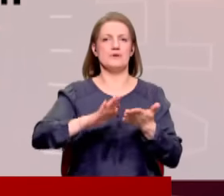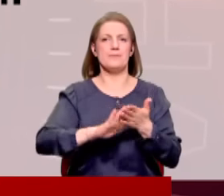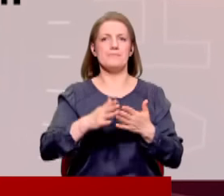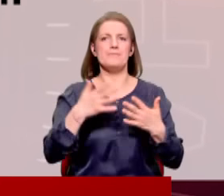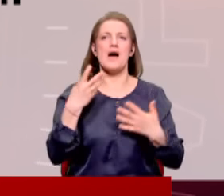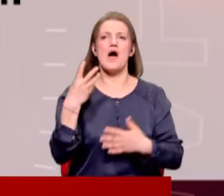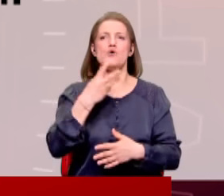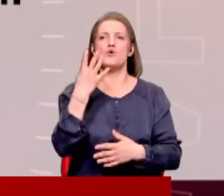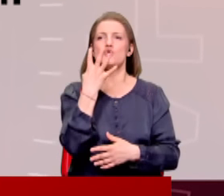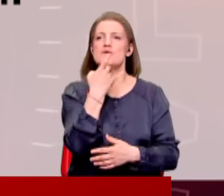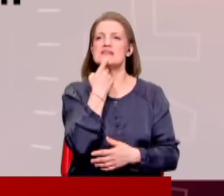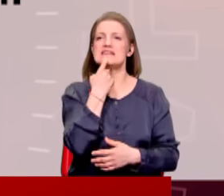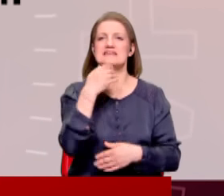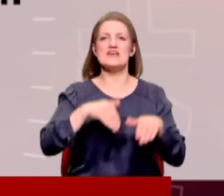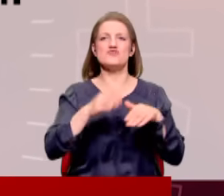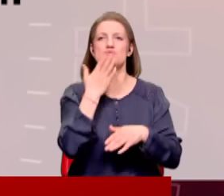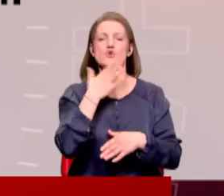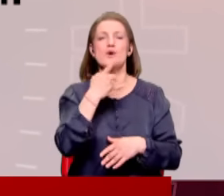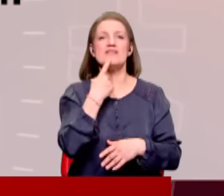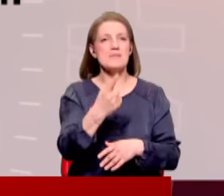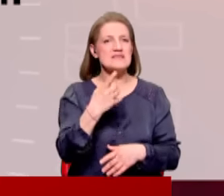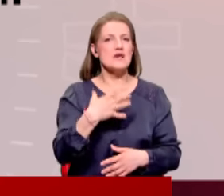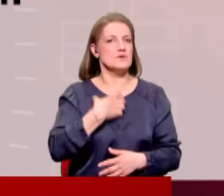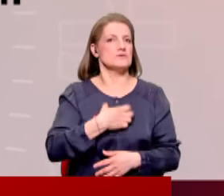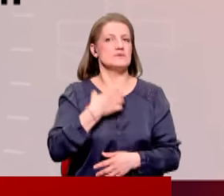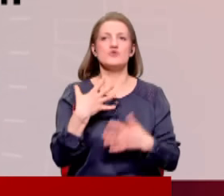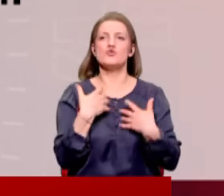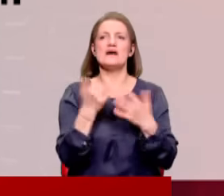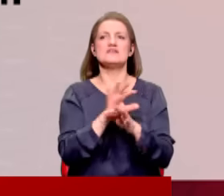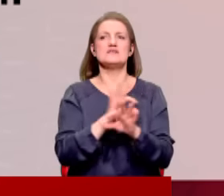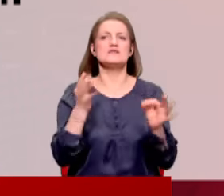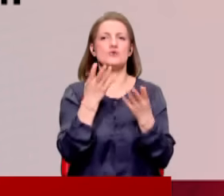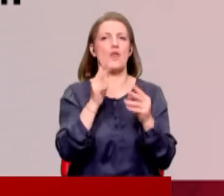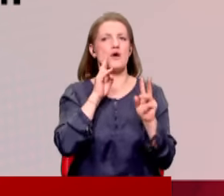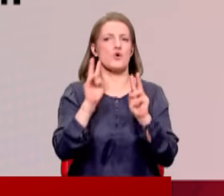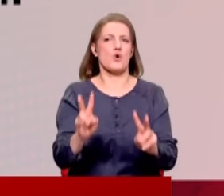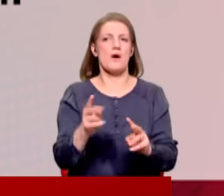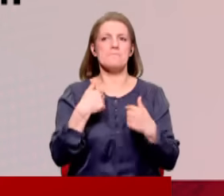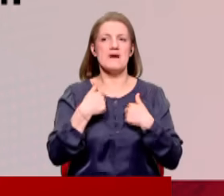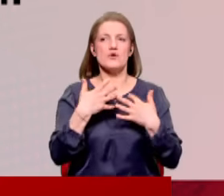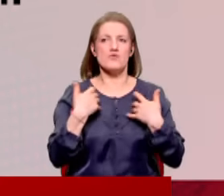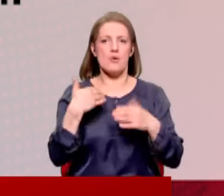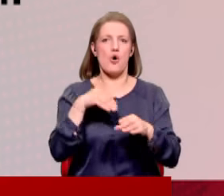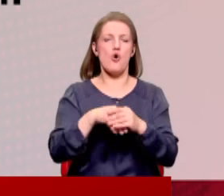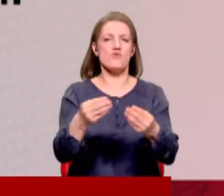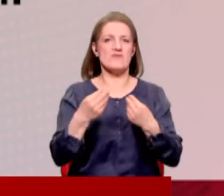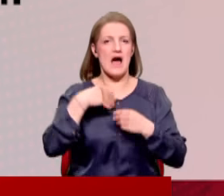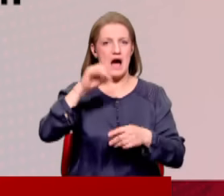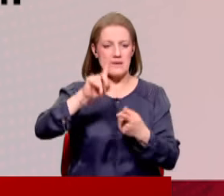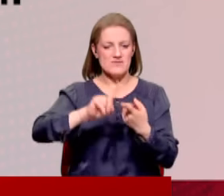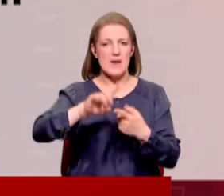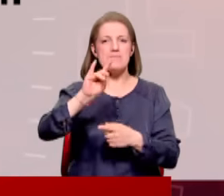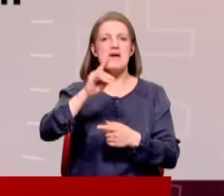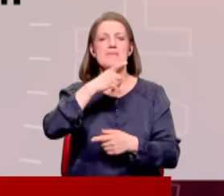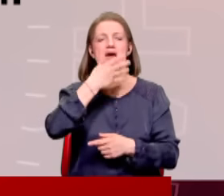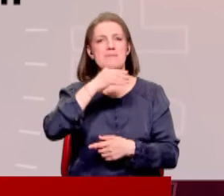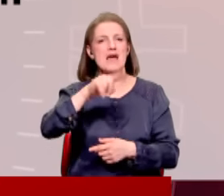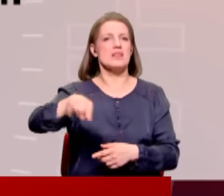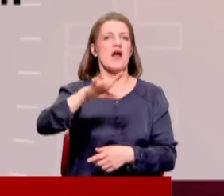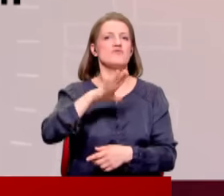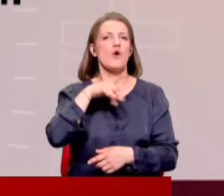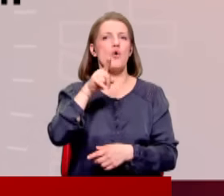telaşla 4 yıl seçim yok demesi kaygıdan. Çünkü güvensizlik oyu olarak görüyorlar. Bana güvenip oy veren AK Parti ve MHP'li emekliler